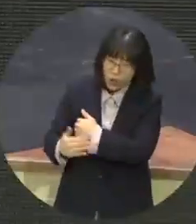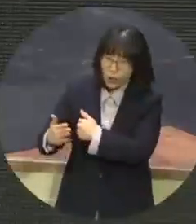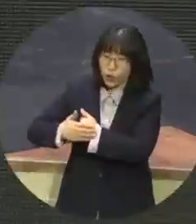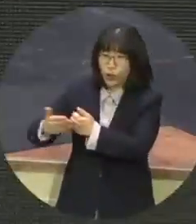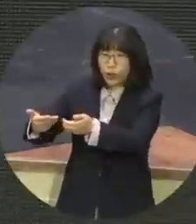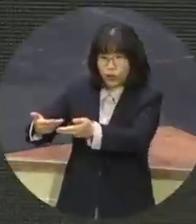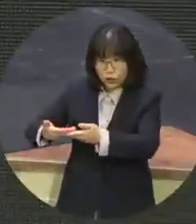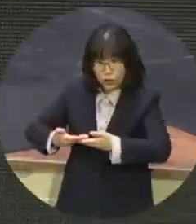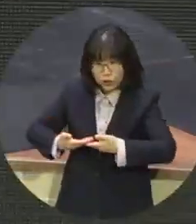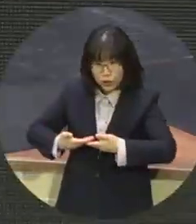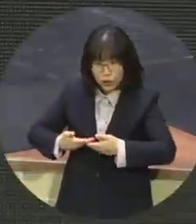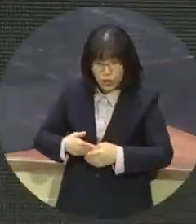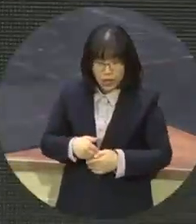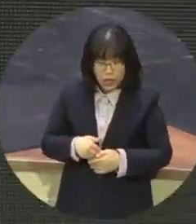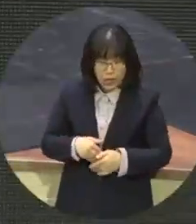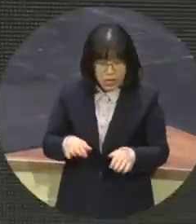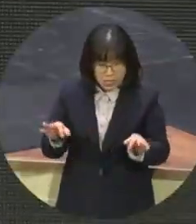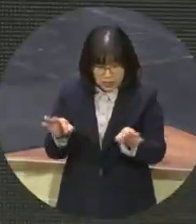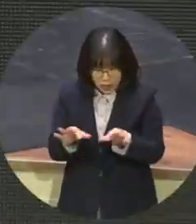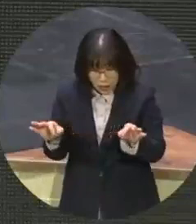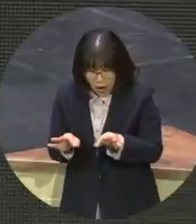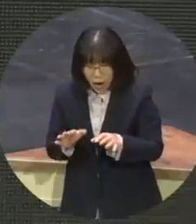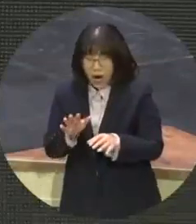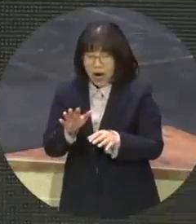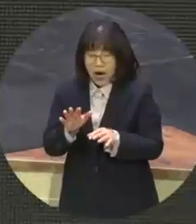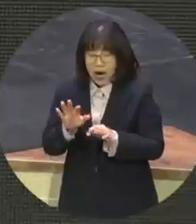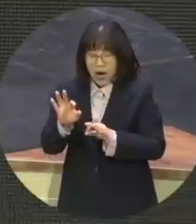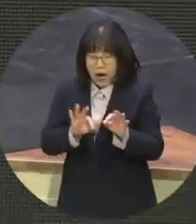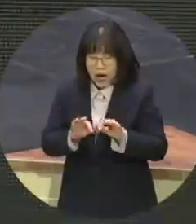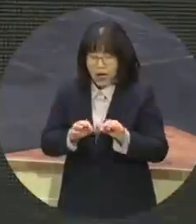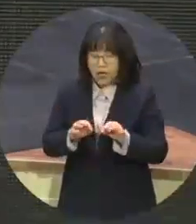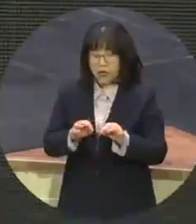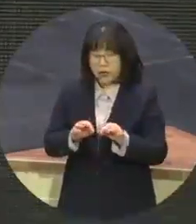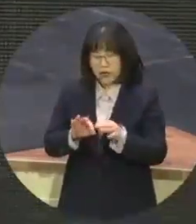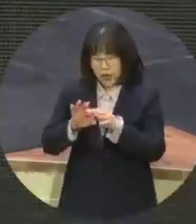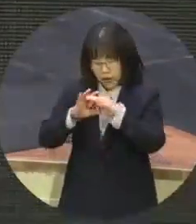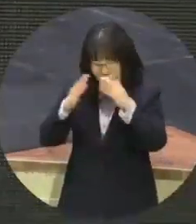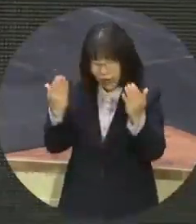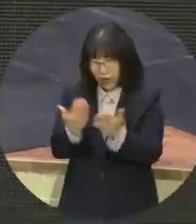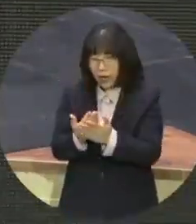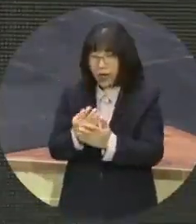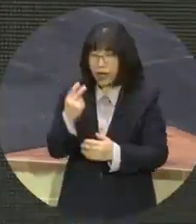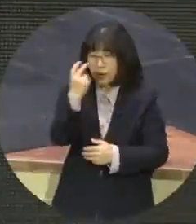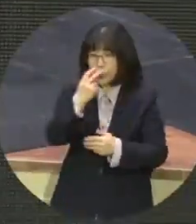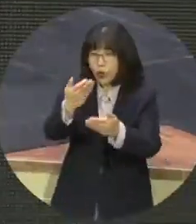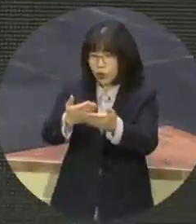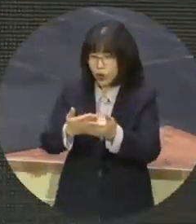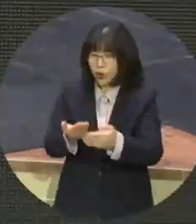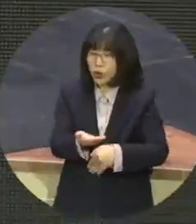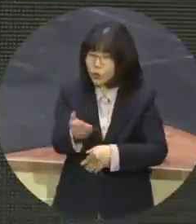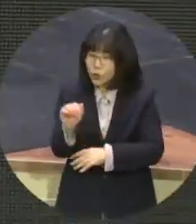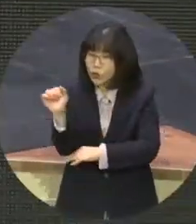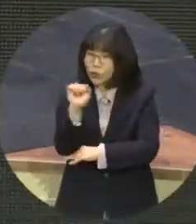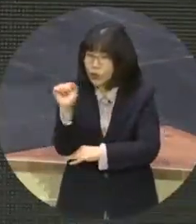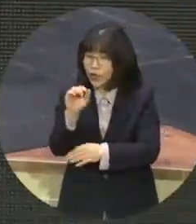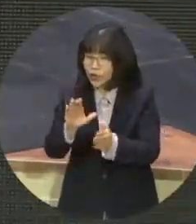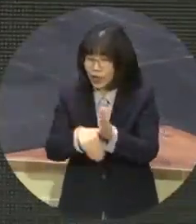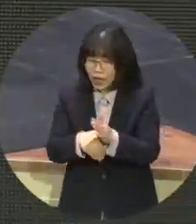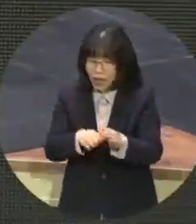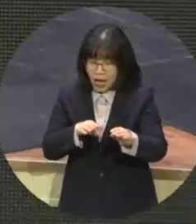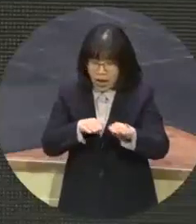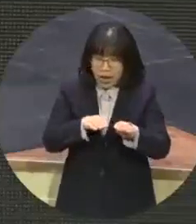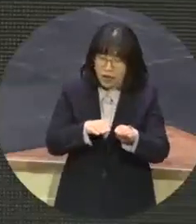이 0.01초 사이에 이렇게 사고 나지 않게 날 지켜주셨을까. 여러분 운전하신 분들은 느끼지 못해요.